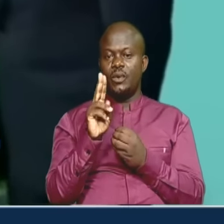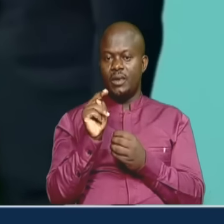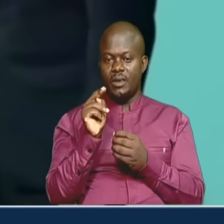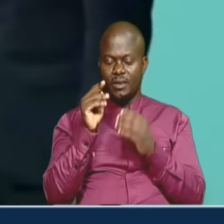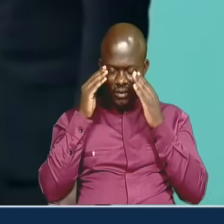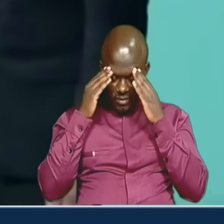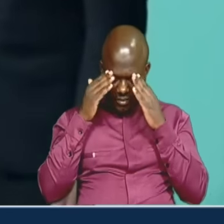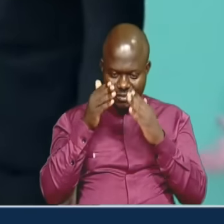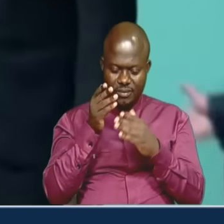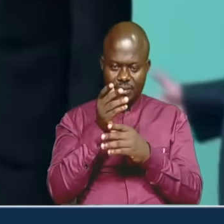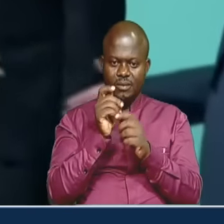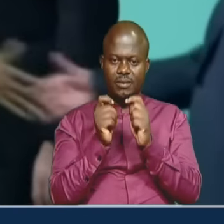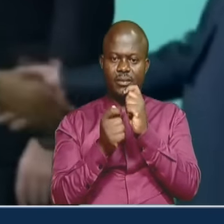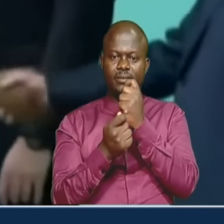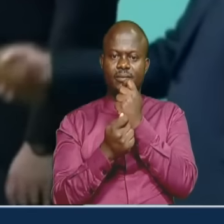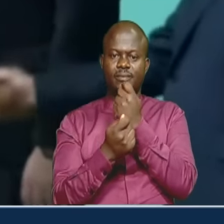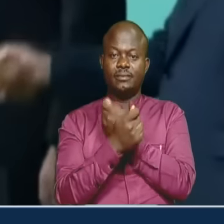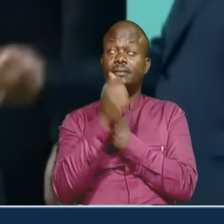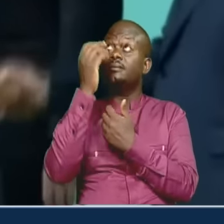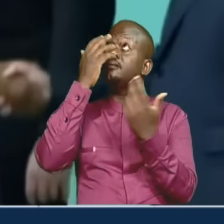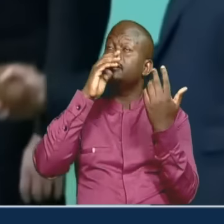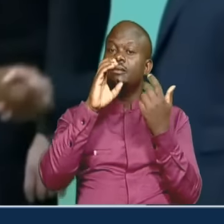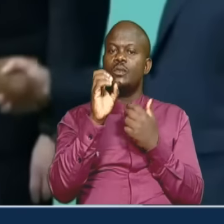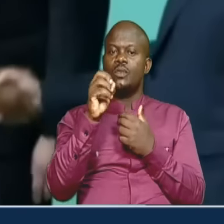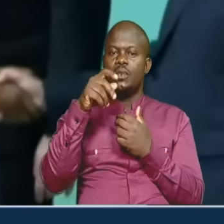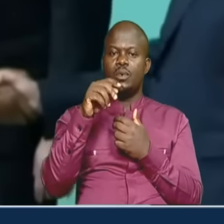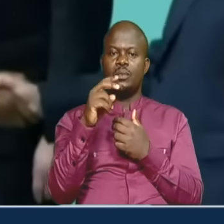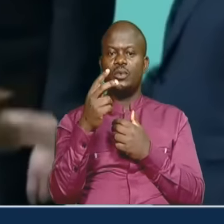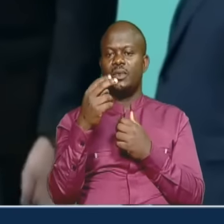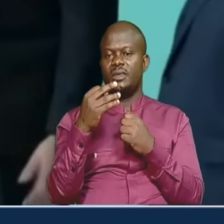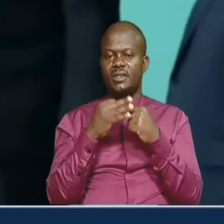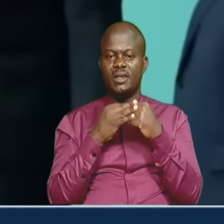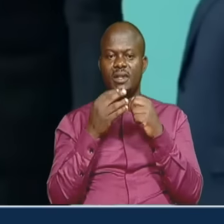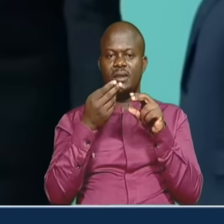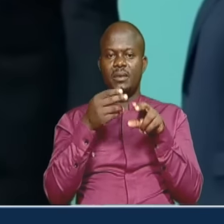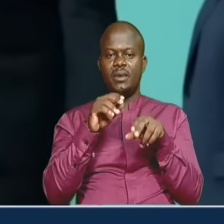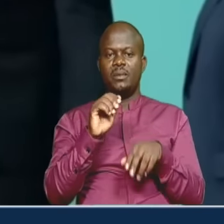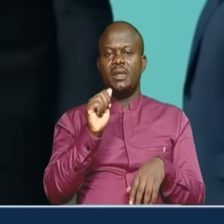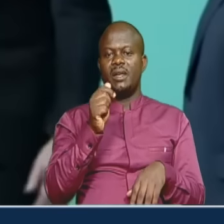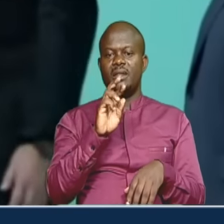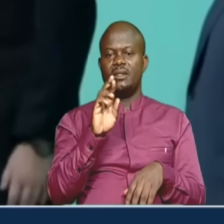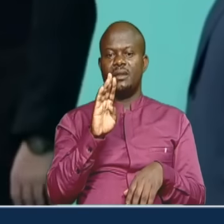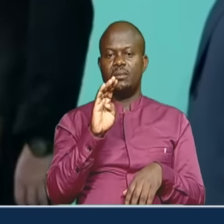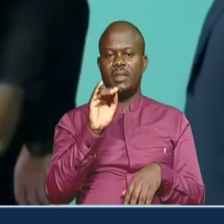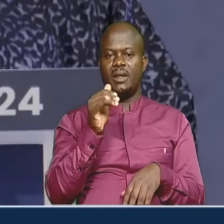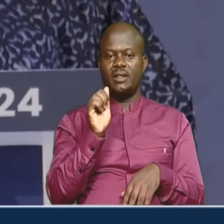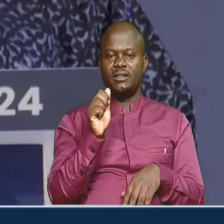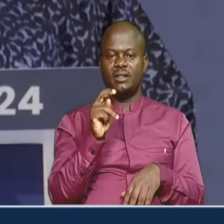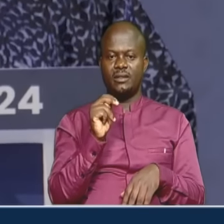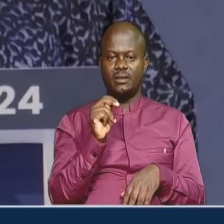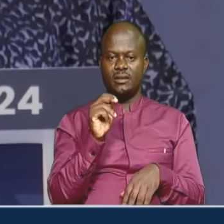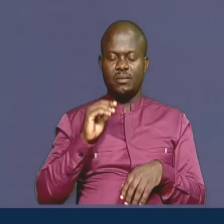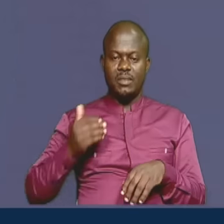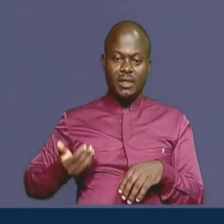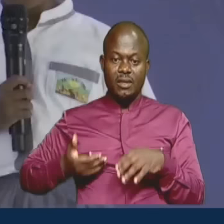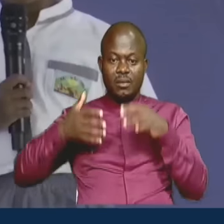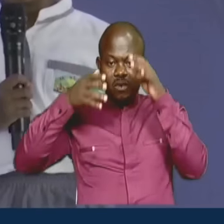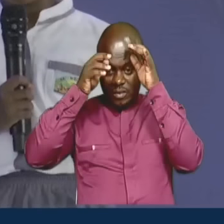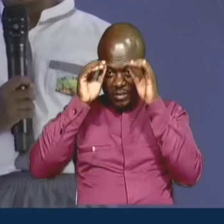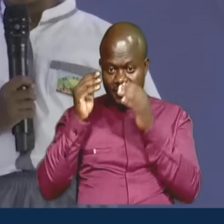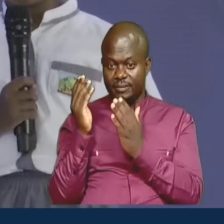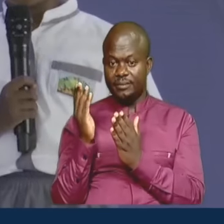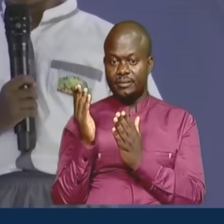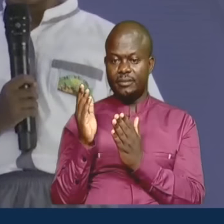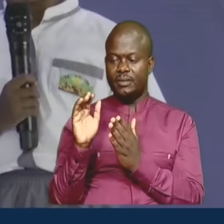mihindagurikire y'ikirere COP29 iri kubera mu gihugu cya Azerbaijan. Madamu wa Perezida wa Repubulika